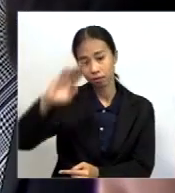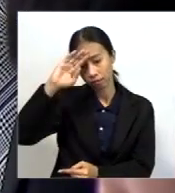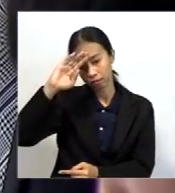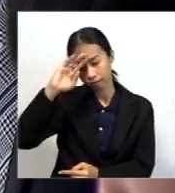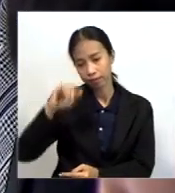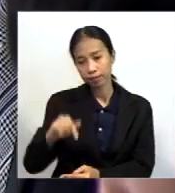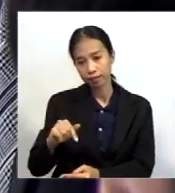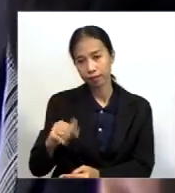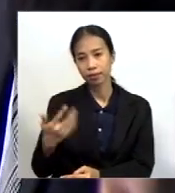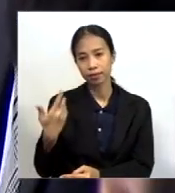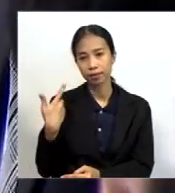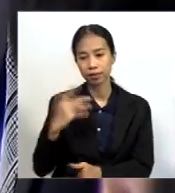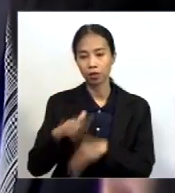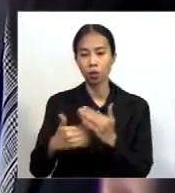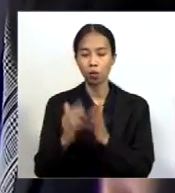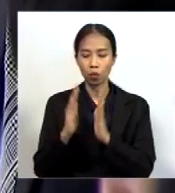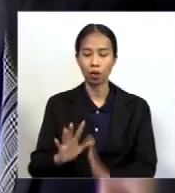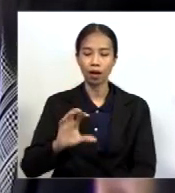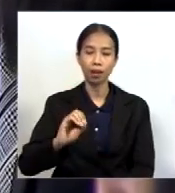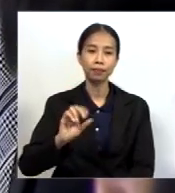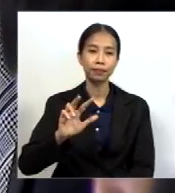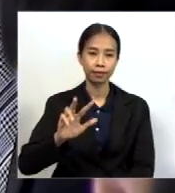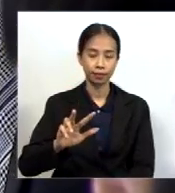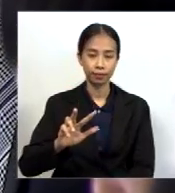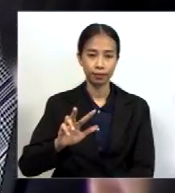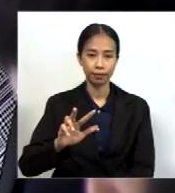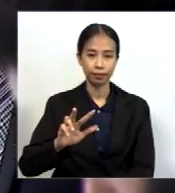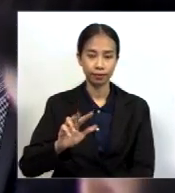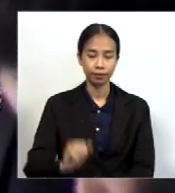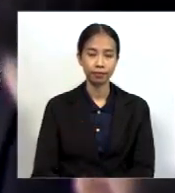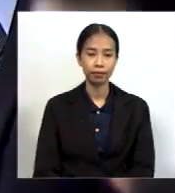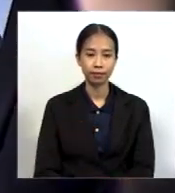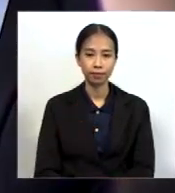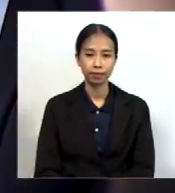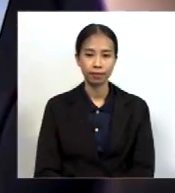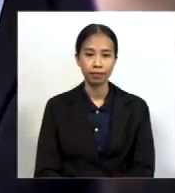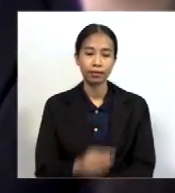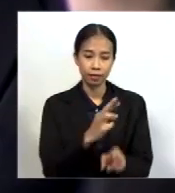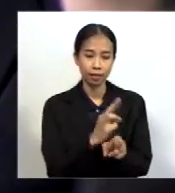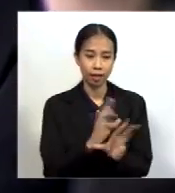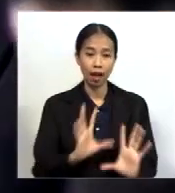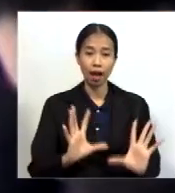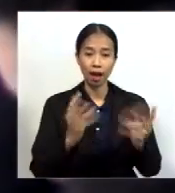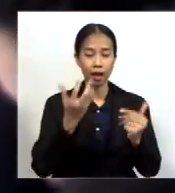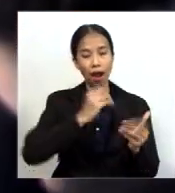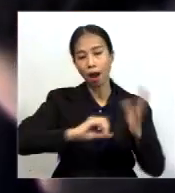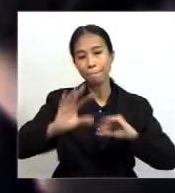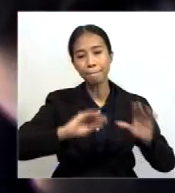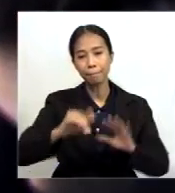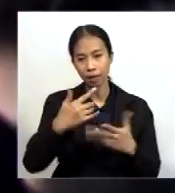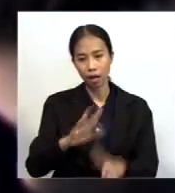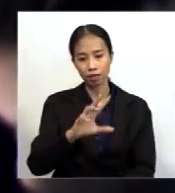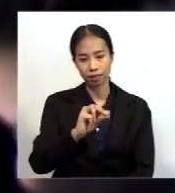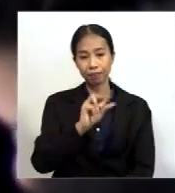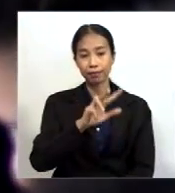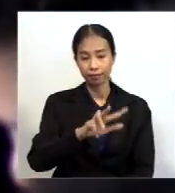นะครับก็จะมีทั้งหมด53รายนะครับที่รักษาหายแล้วกลับบ้านได้นะครับก็มี33